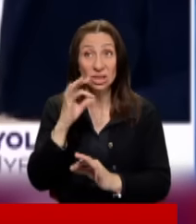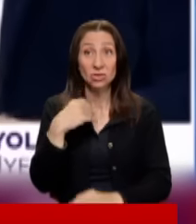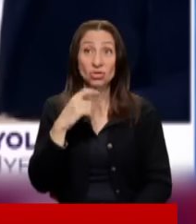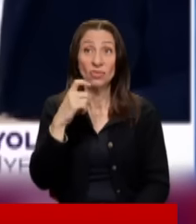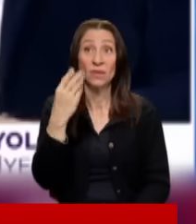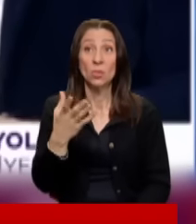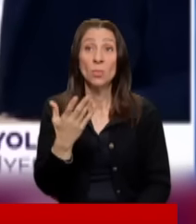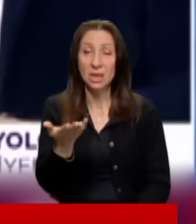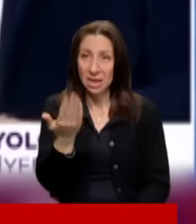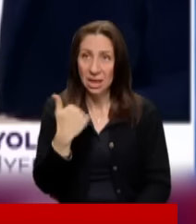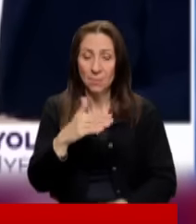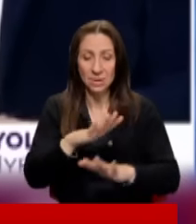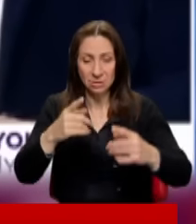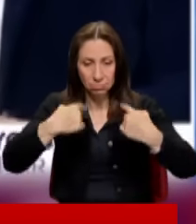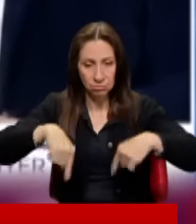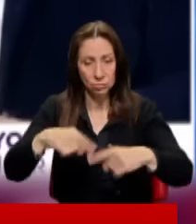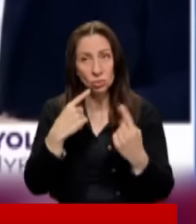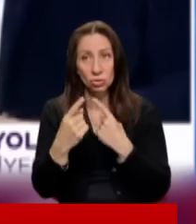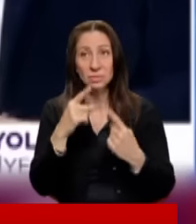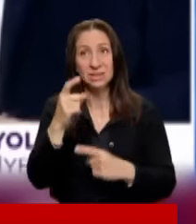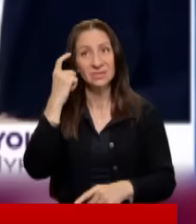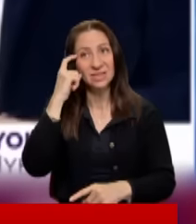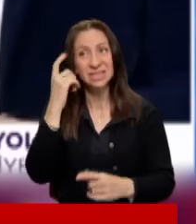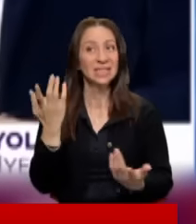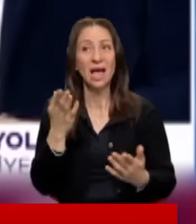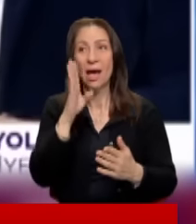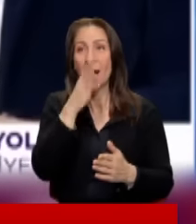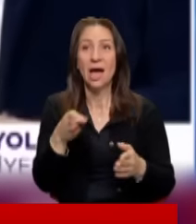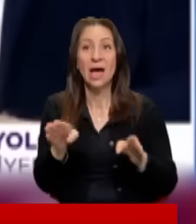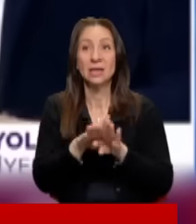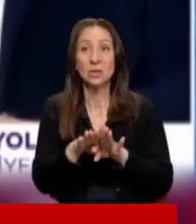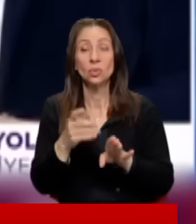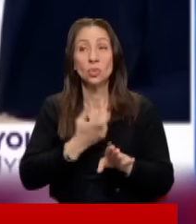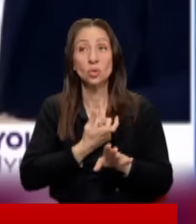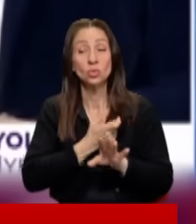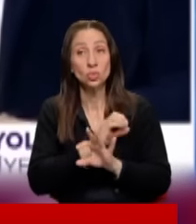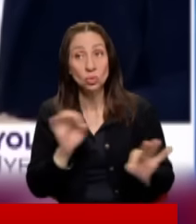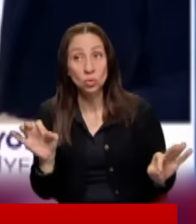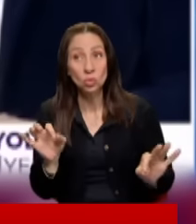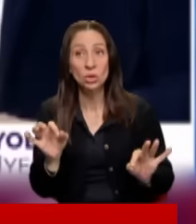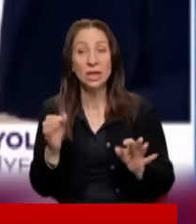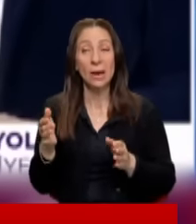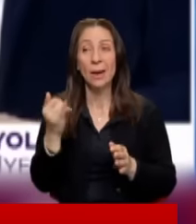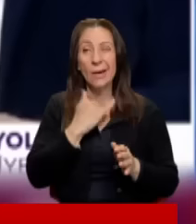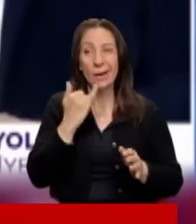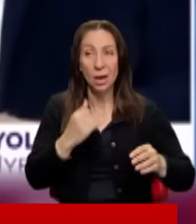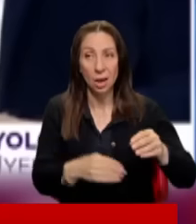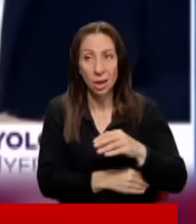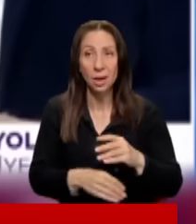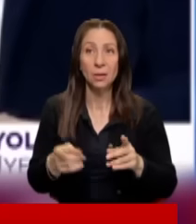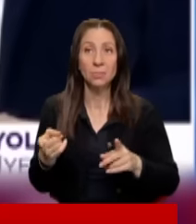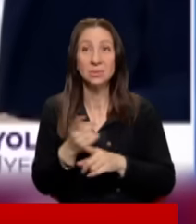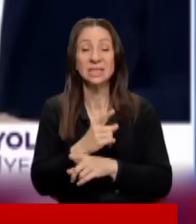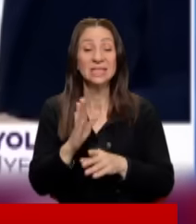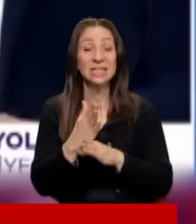ben veriyorum diyorum ki gelin masanın etrafına oturalım sizin zihninizde Adalet hukuksuzluk kayırmacılık ya da benzeri